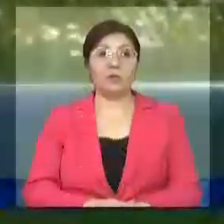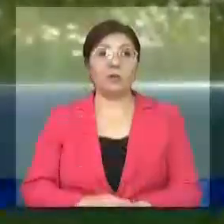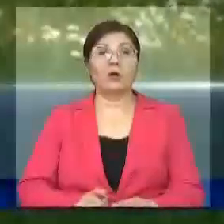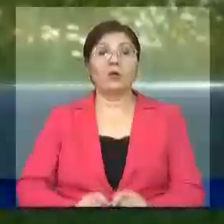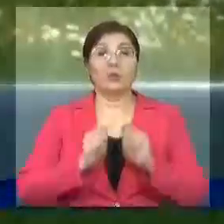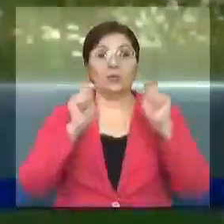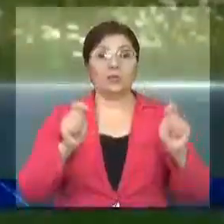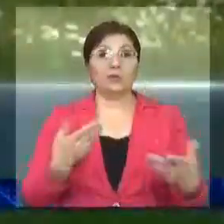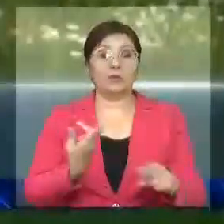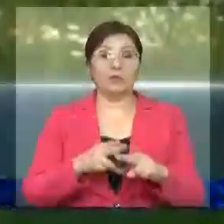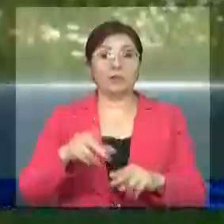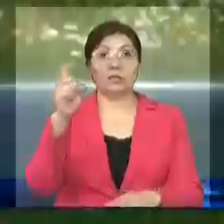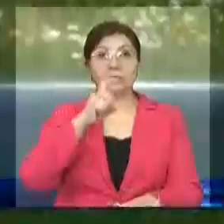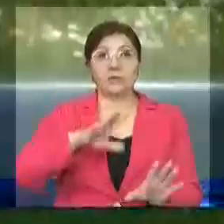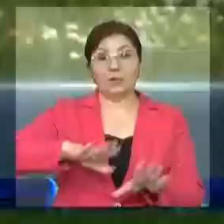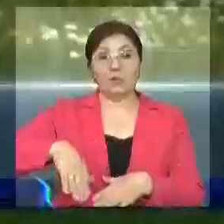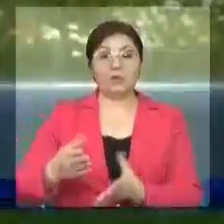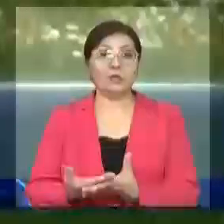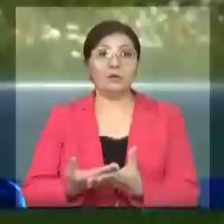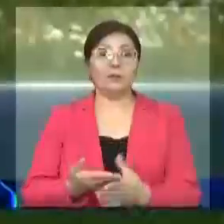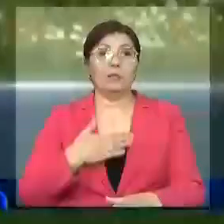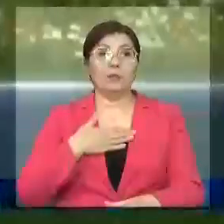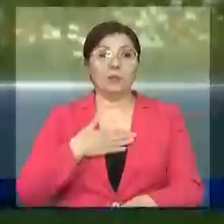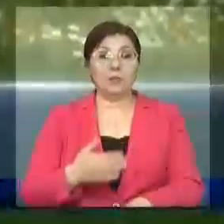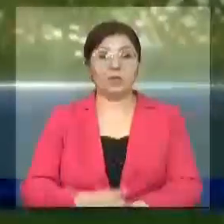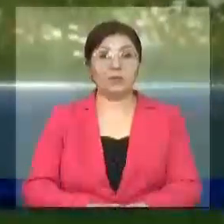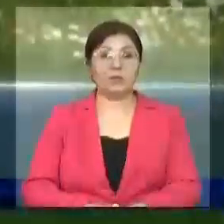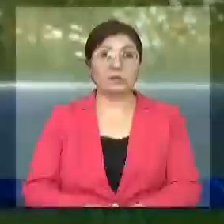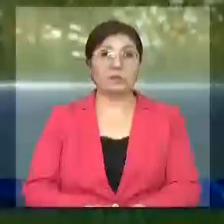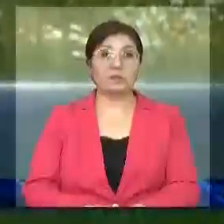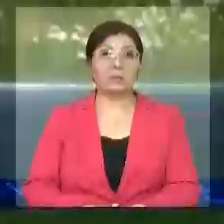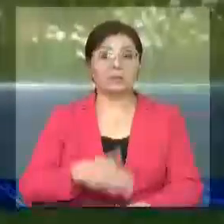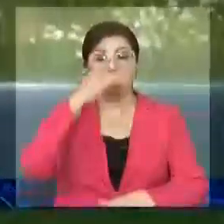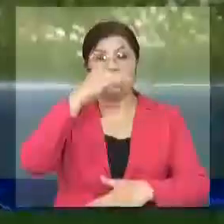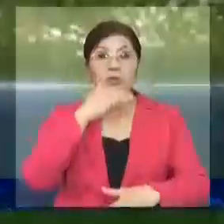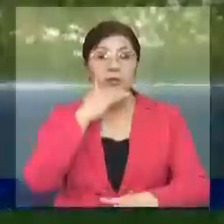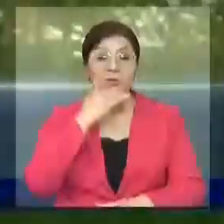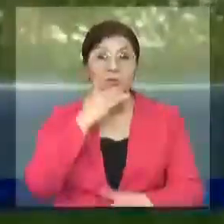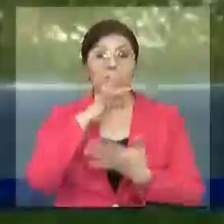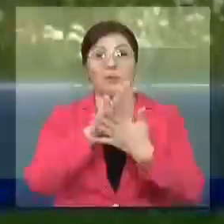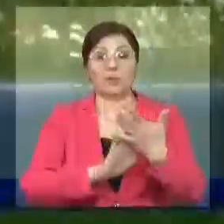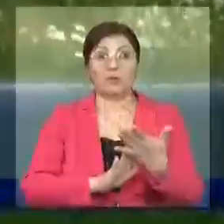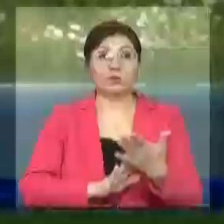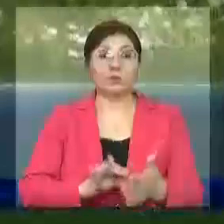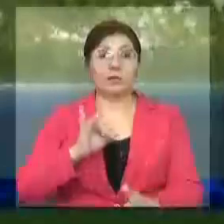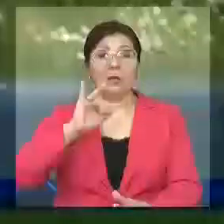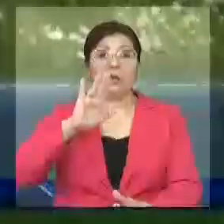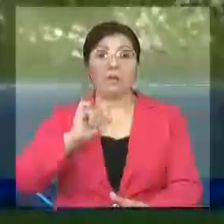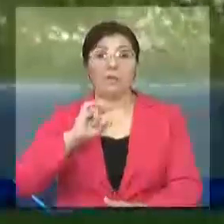хозяйство, после него вышли мы с колхоза, отец мой, Иван